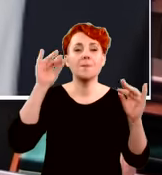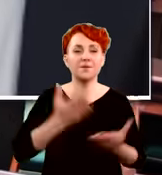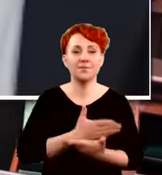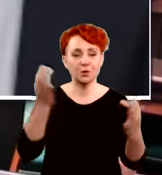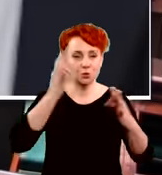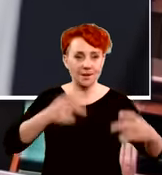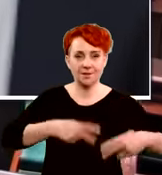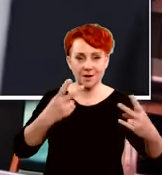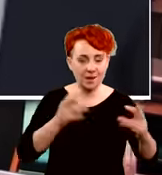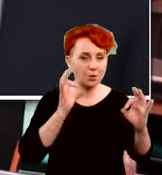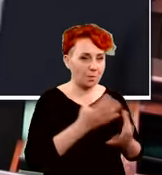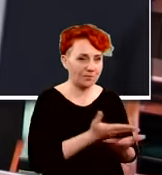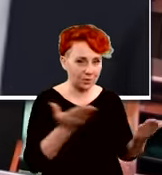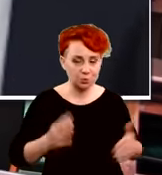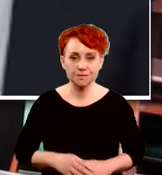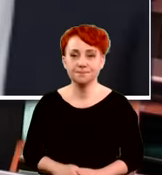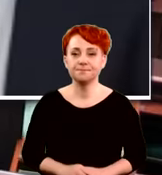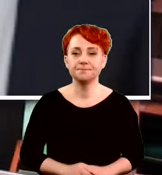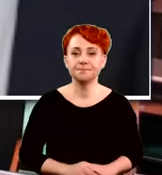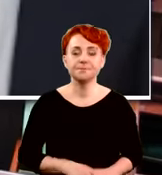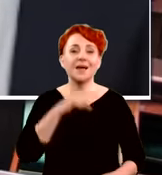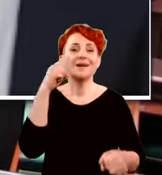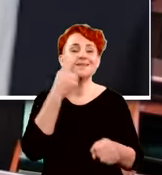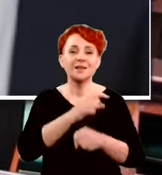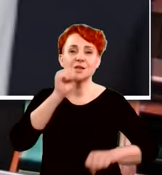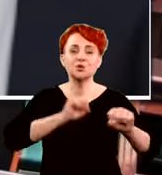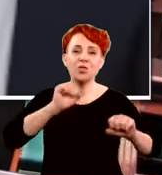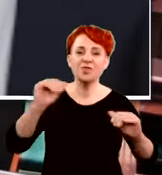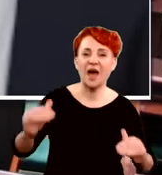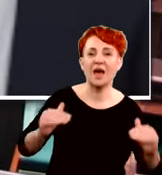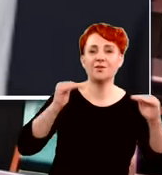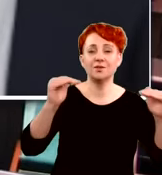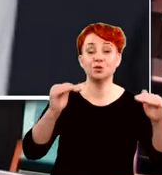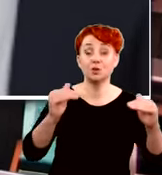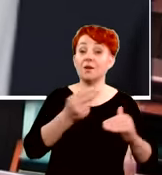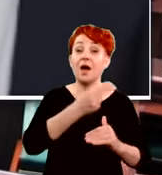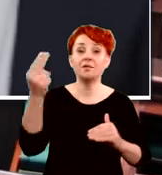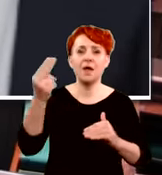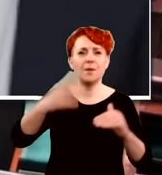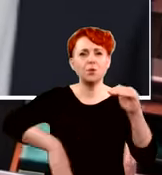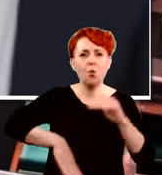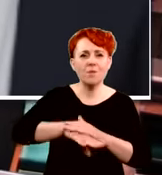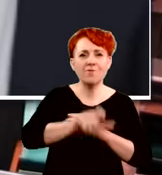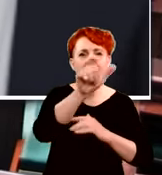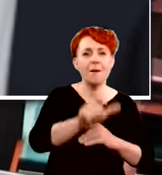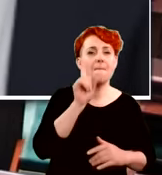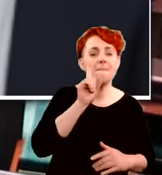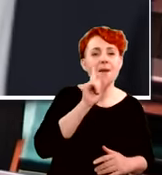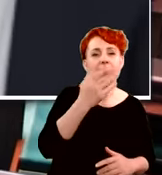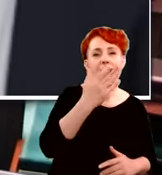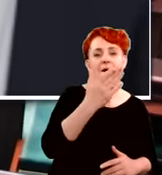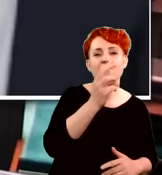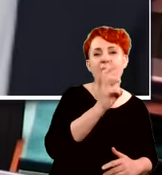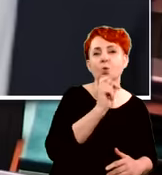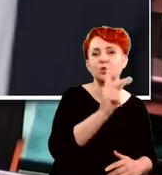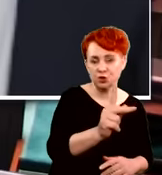wieczór państwu. Szanowni państwo, decyzję Sądu Najwyższego w sprawie mandatu pana posła Macieja Wąsika znaliśmy. Dziś